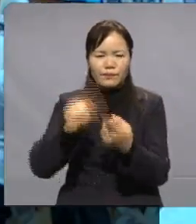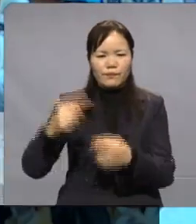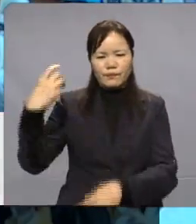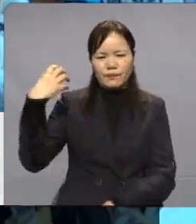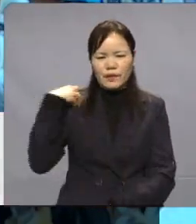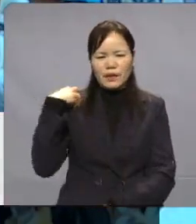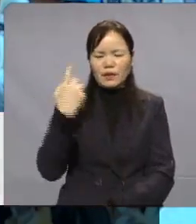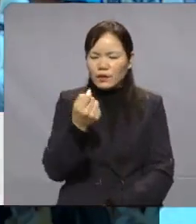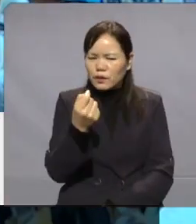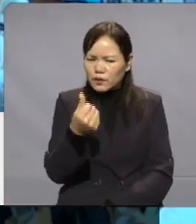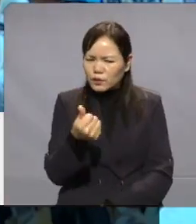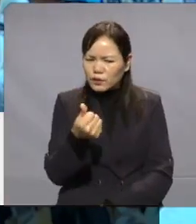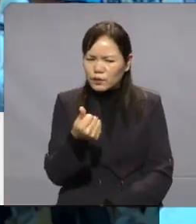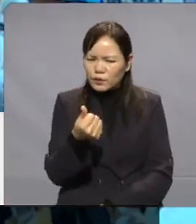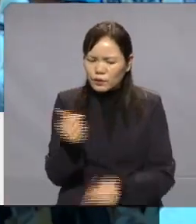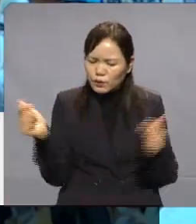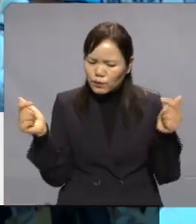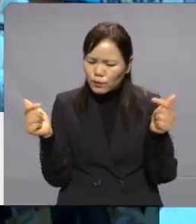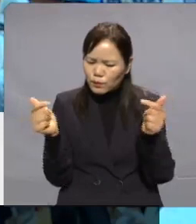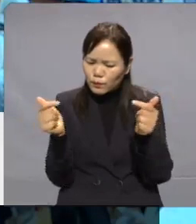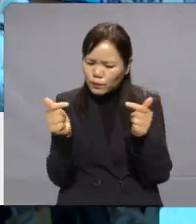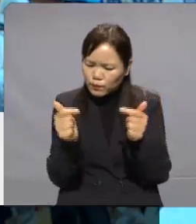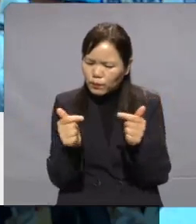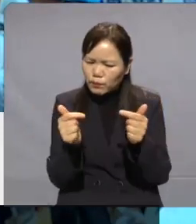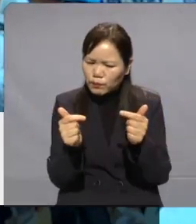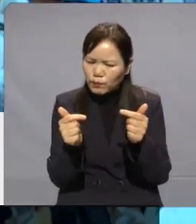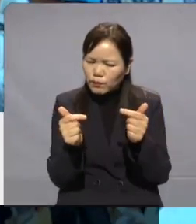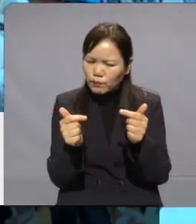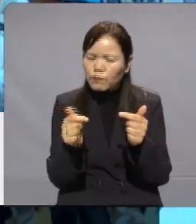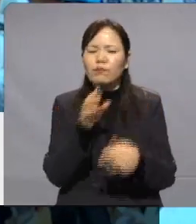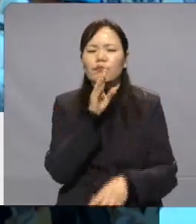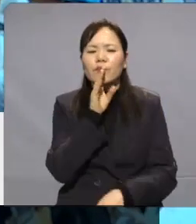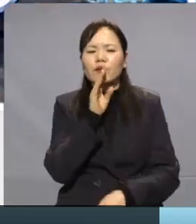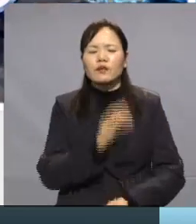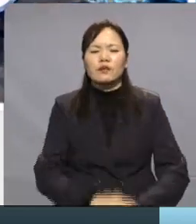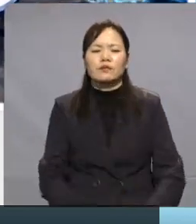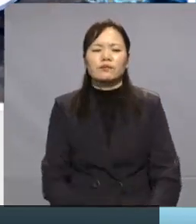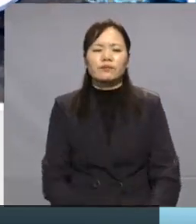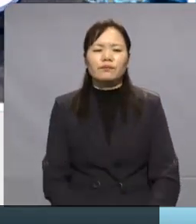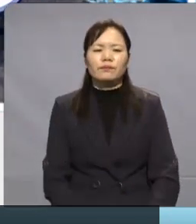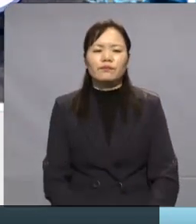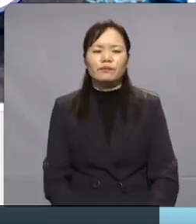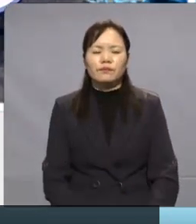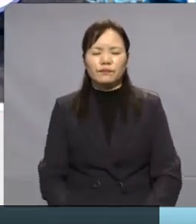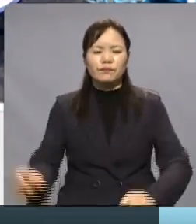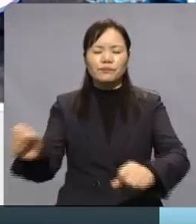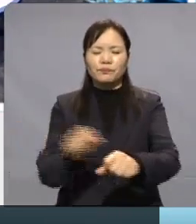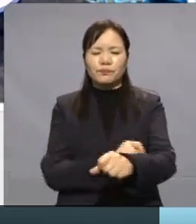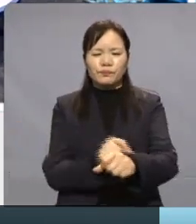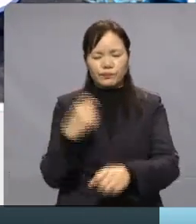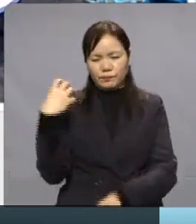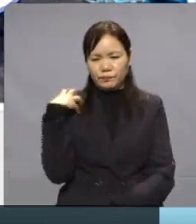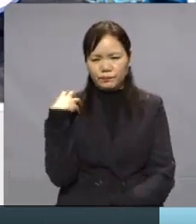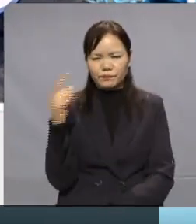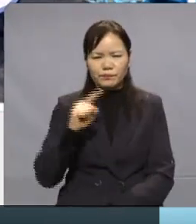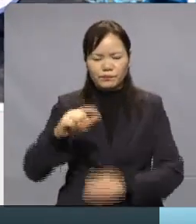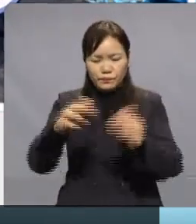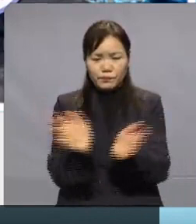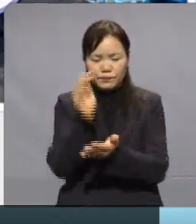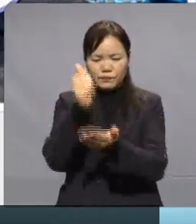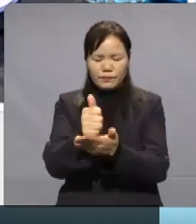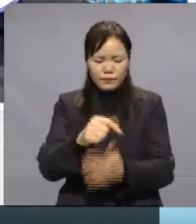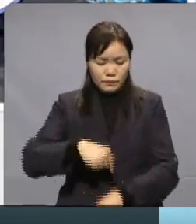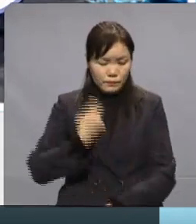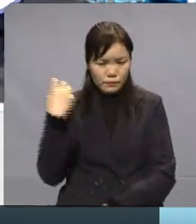책임론이 다소 사그러드는 거는 뭐 있을 수 있는 일이라고 봅니다. 특히나 이 책임이 장관만의